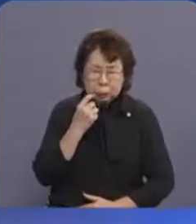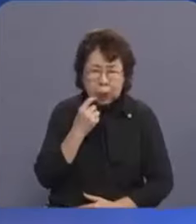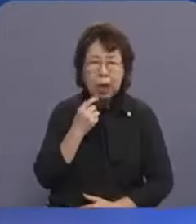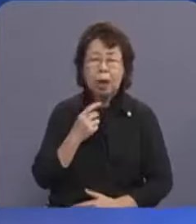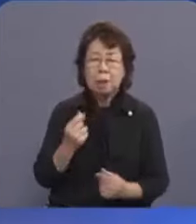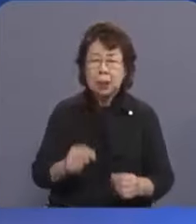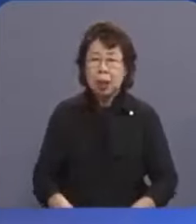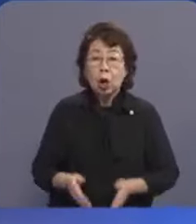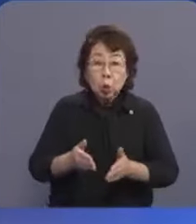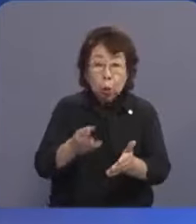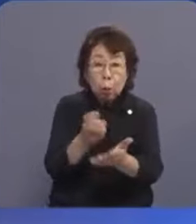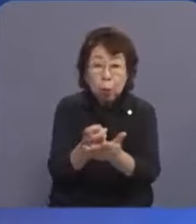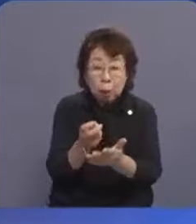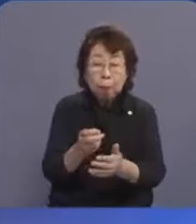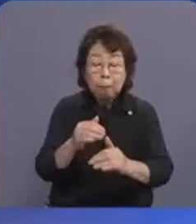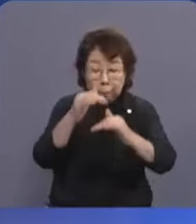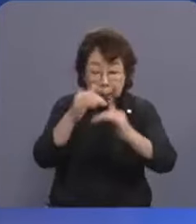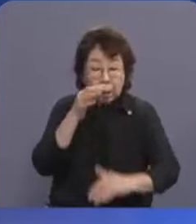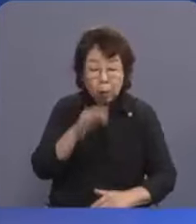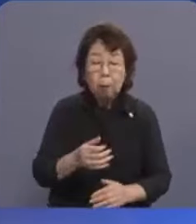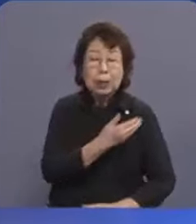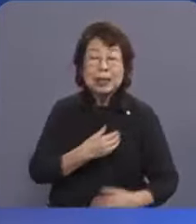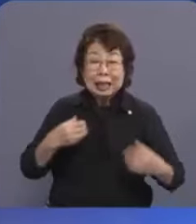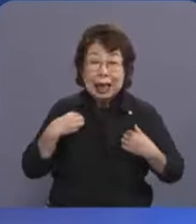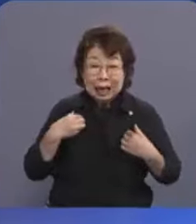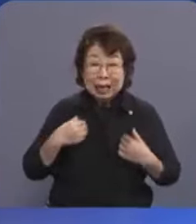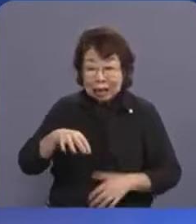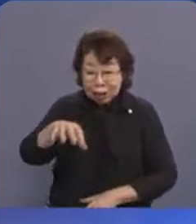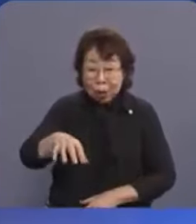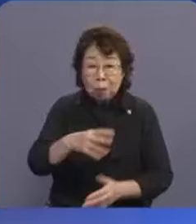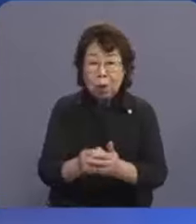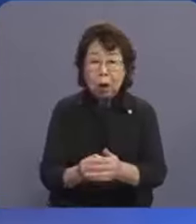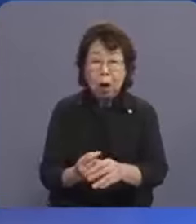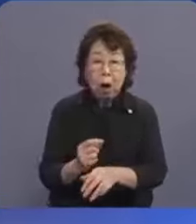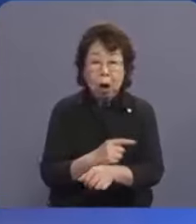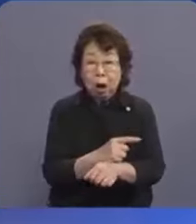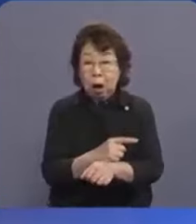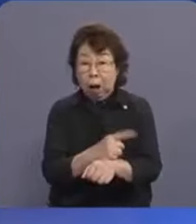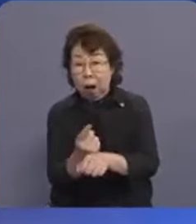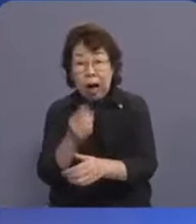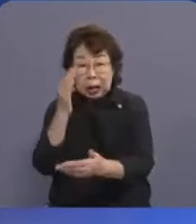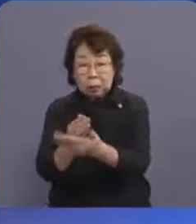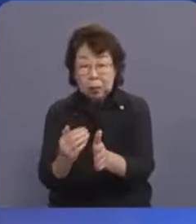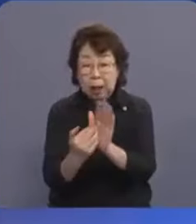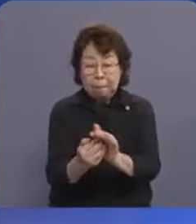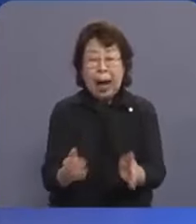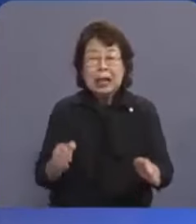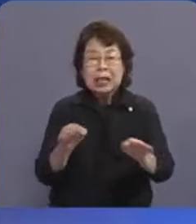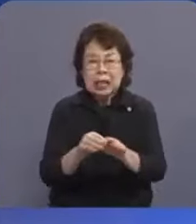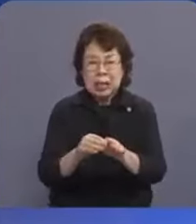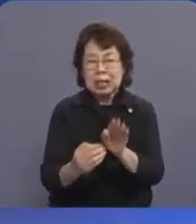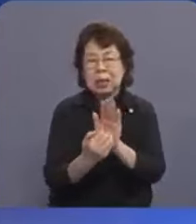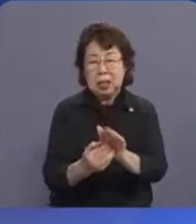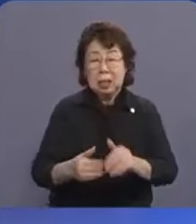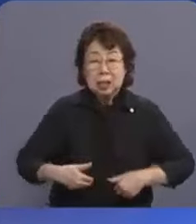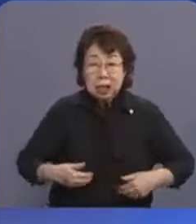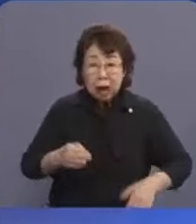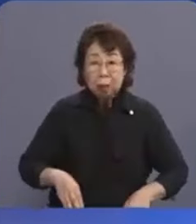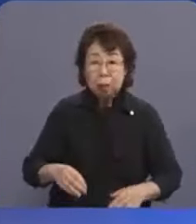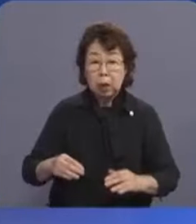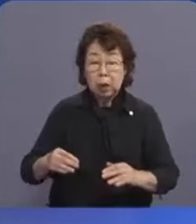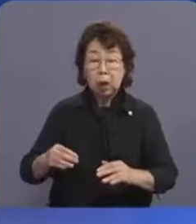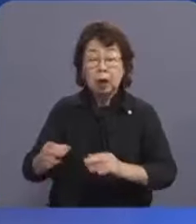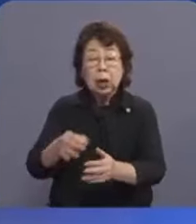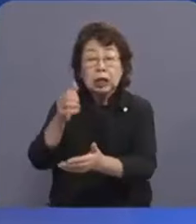그렇습니다 도로법 시행령을 보면 자치 단체가 드라이브스루 매장에 과속 방지턱 등 안전 시설 설치를 명하면 업주가 일을 행하도록